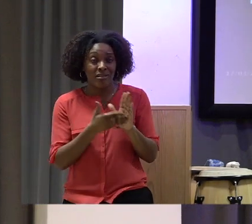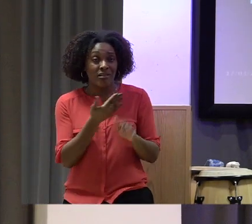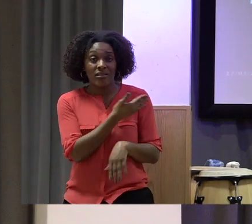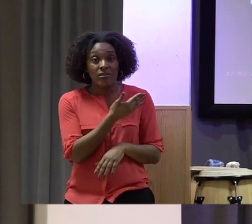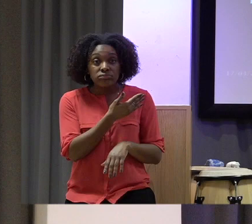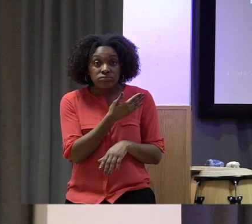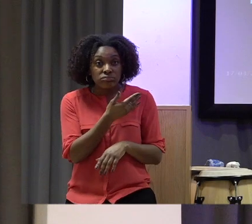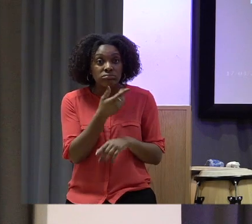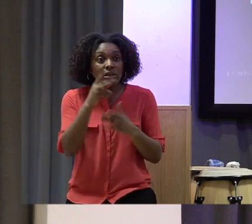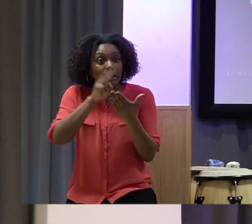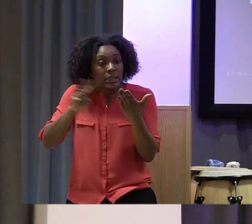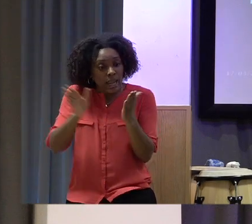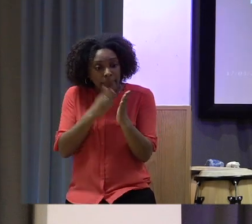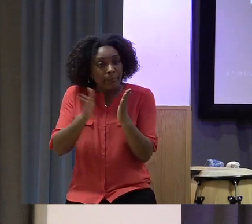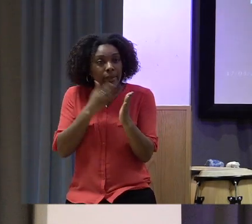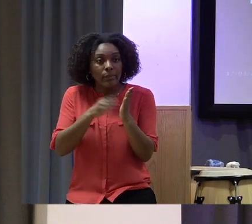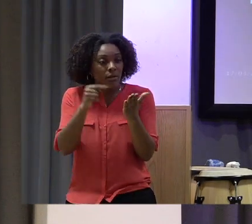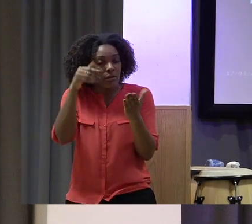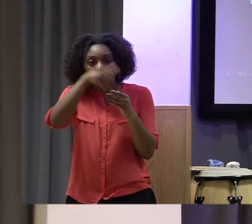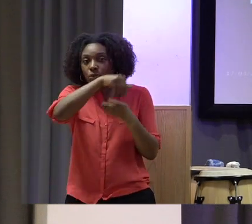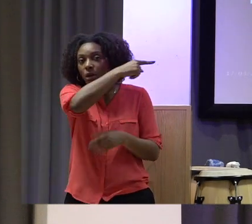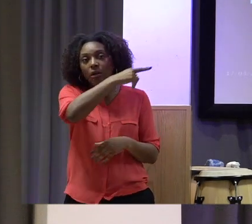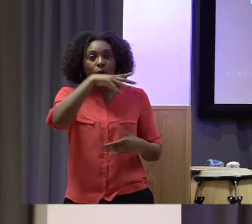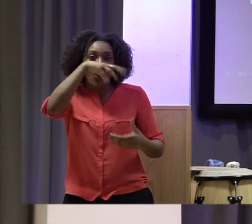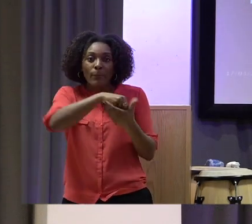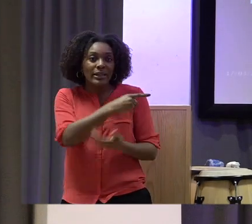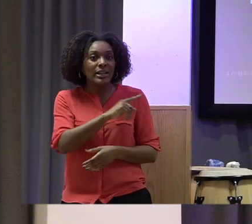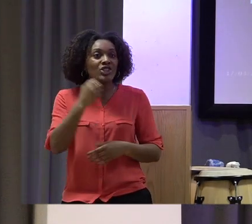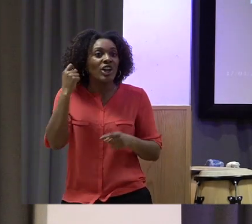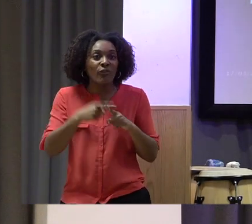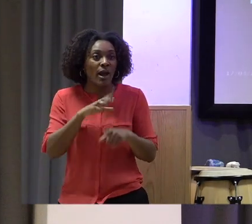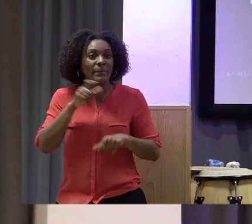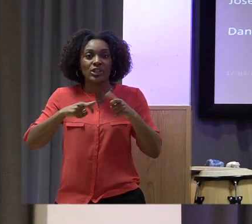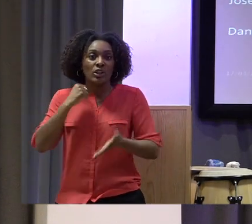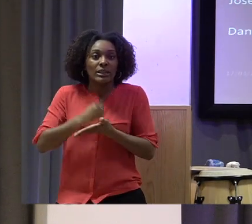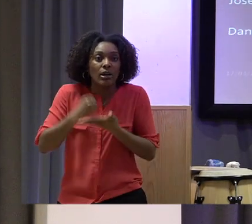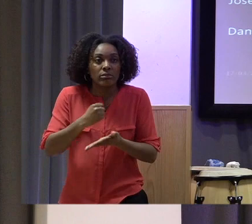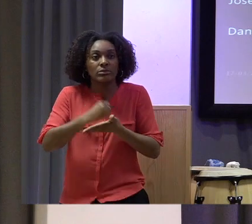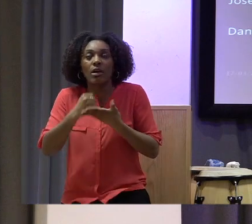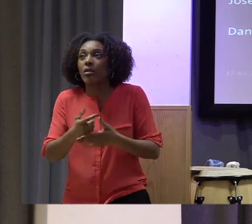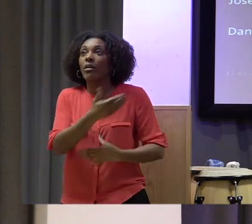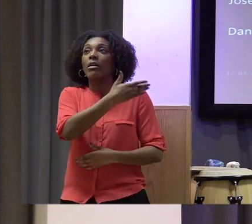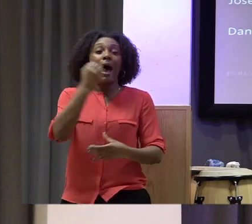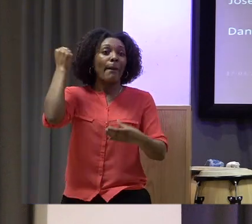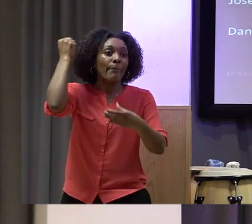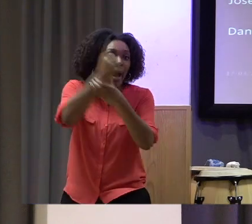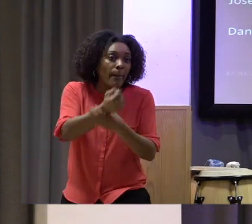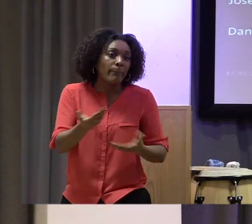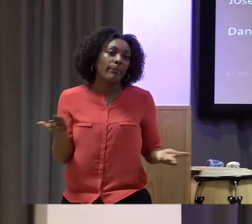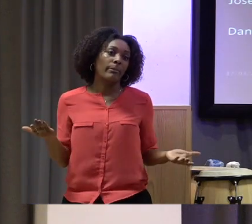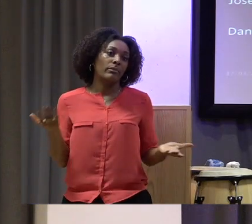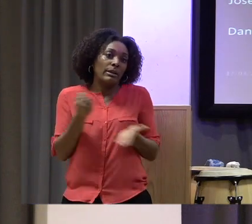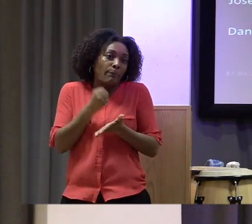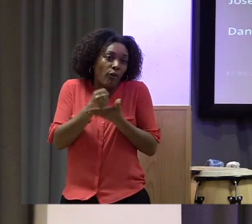chose qui est dans l'histoire de Dieu avec les hommes. Vous pouvez citer,